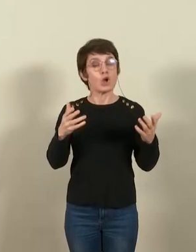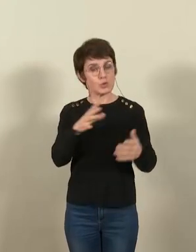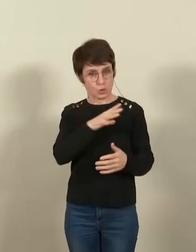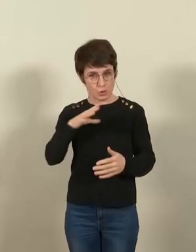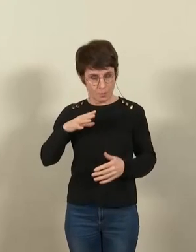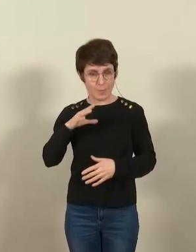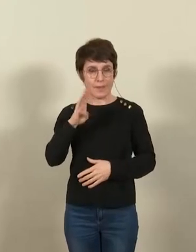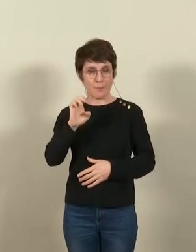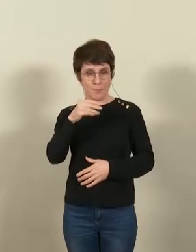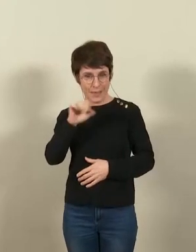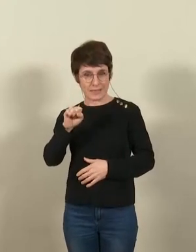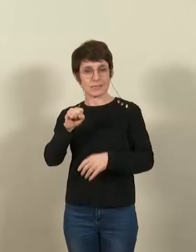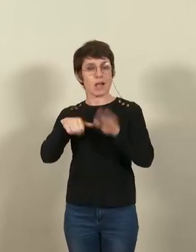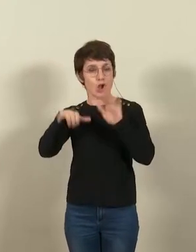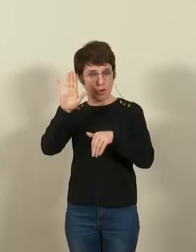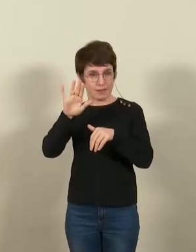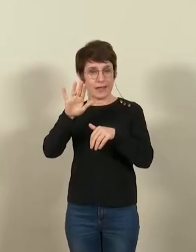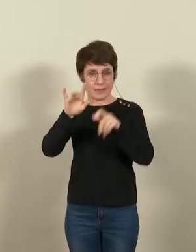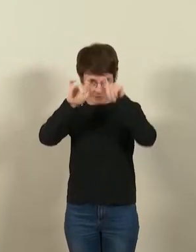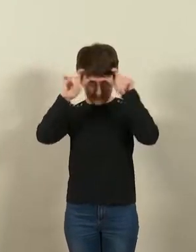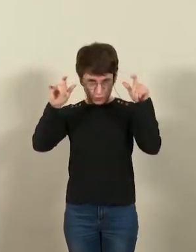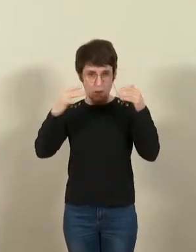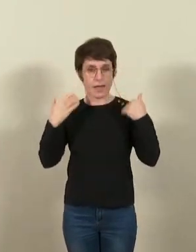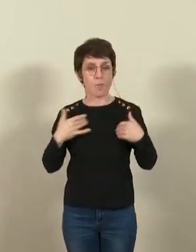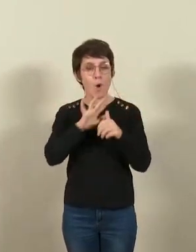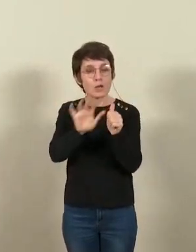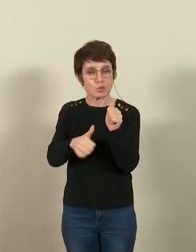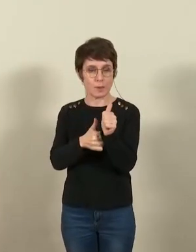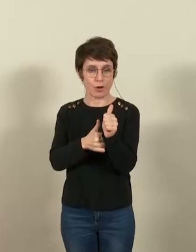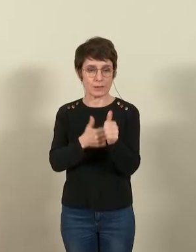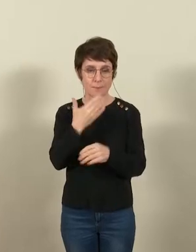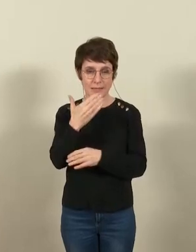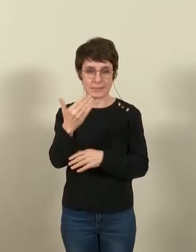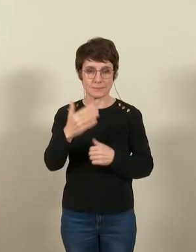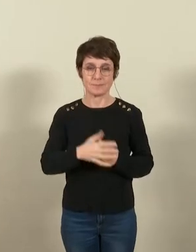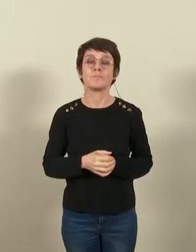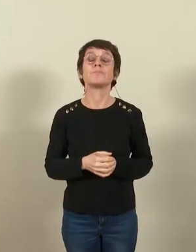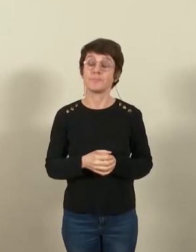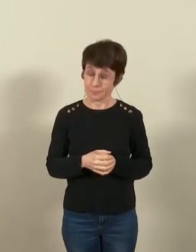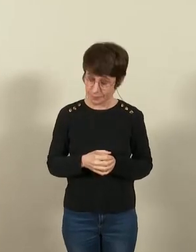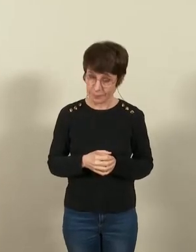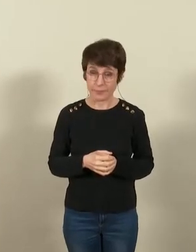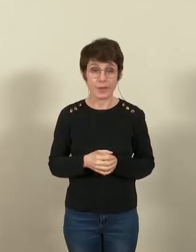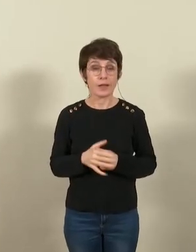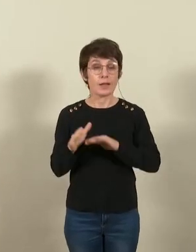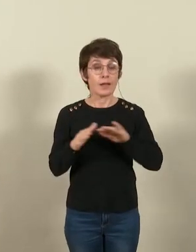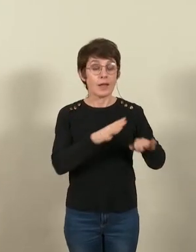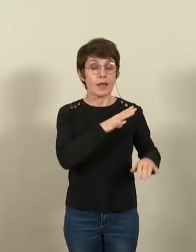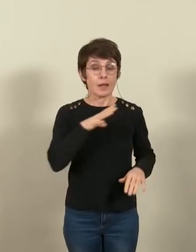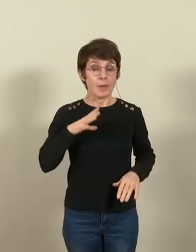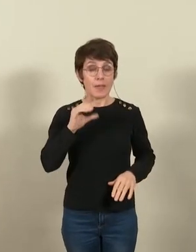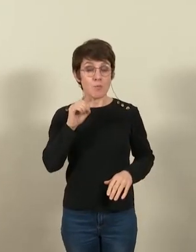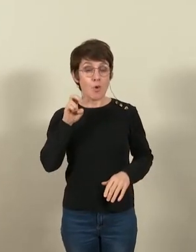titulaire et moi comme suppléante merci fort bien madame Boer oui alors du